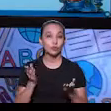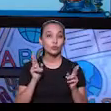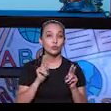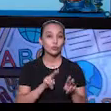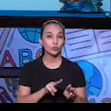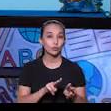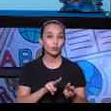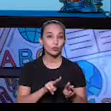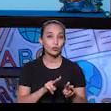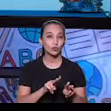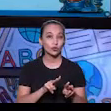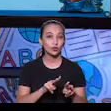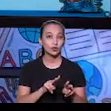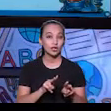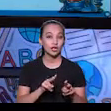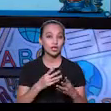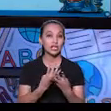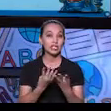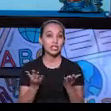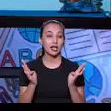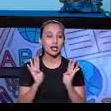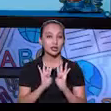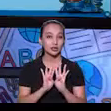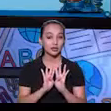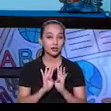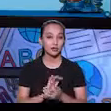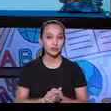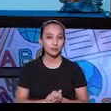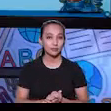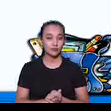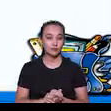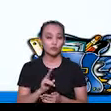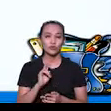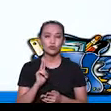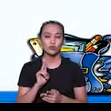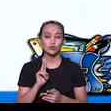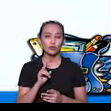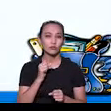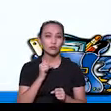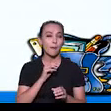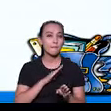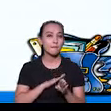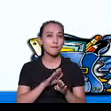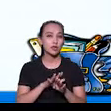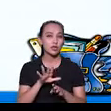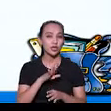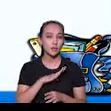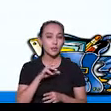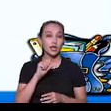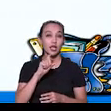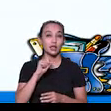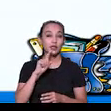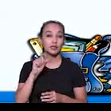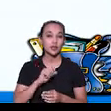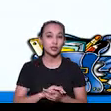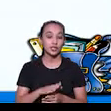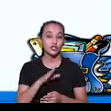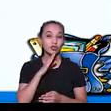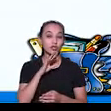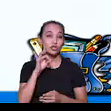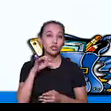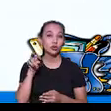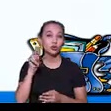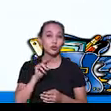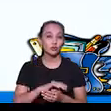положила его в корзину. Положила. Кто это действие совершил? Азиза.